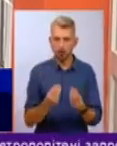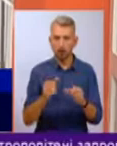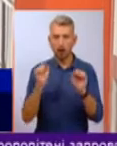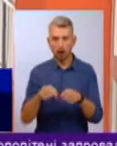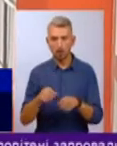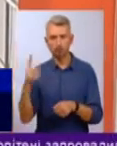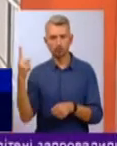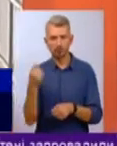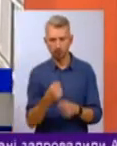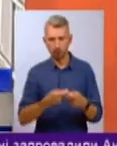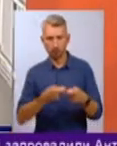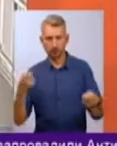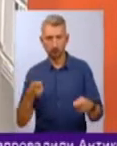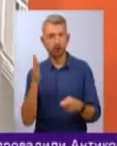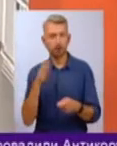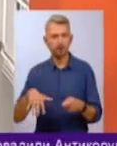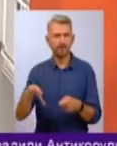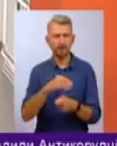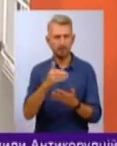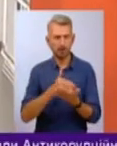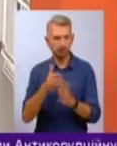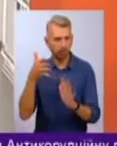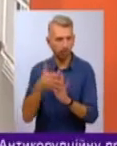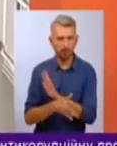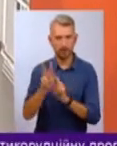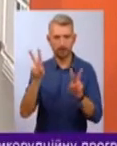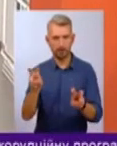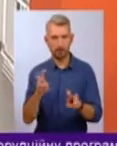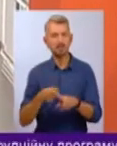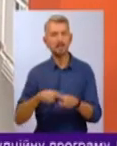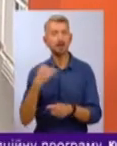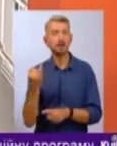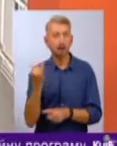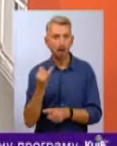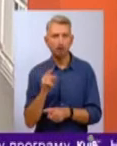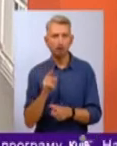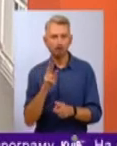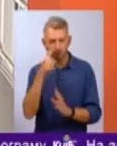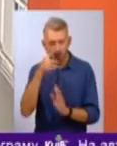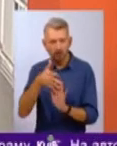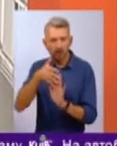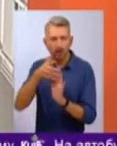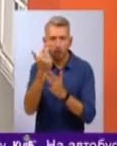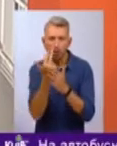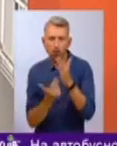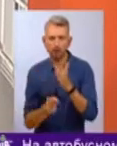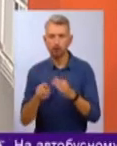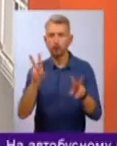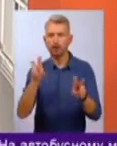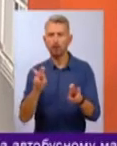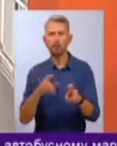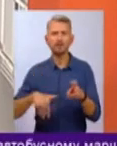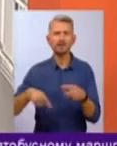цілий тиждень розтягнути, буде скрізь всі предмети проходити. Це дійсно цікаво. Вони як занурюються в цю тему і вже зі всіх